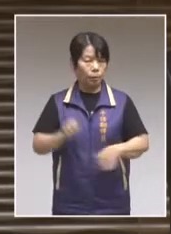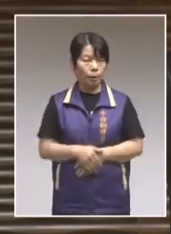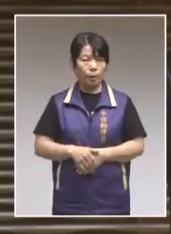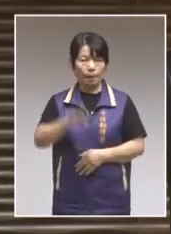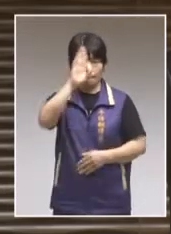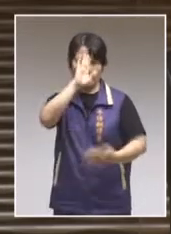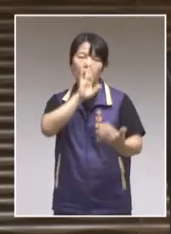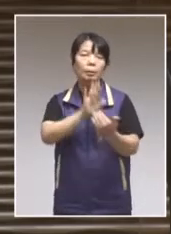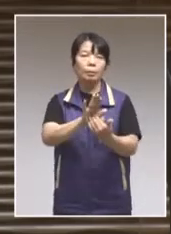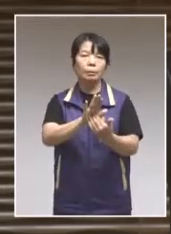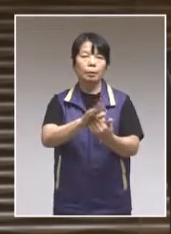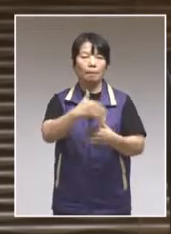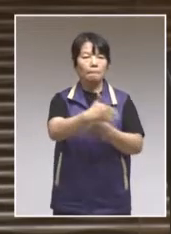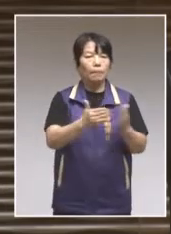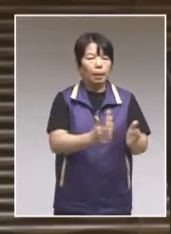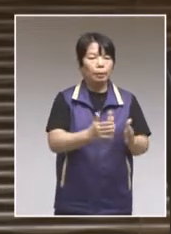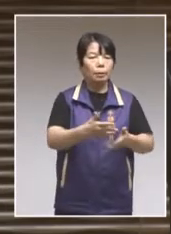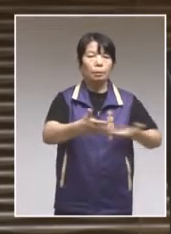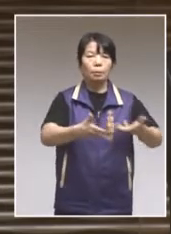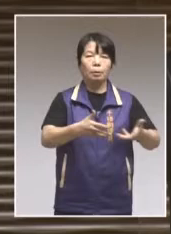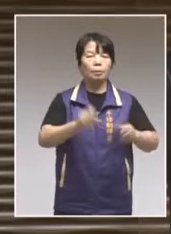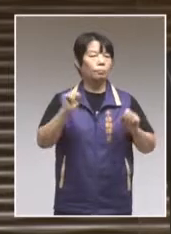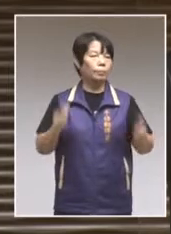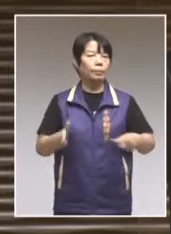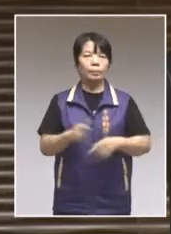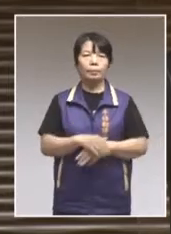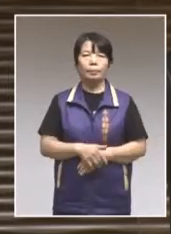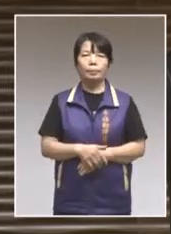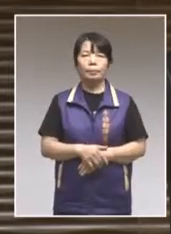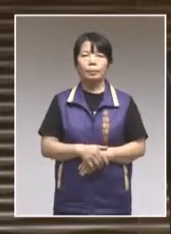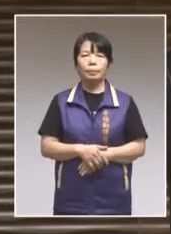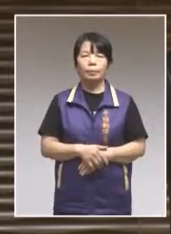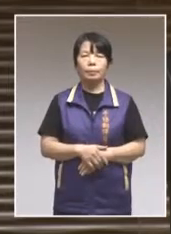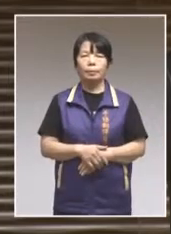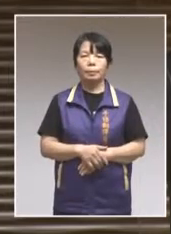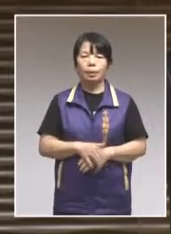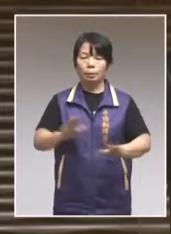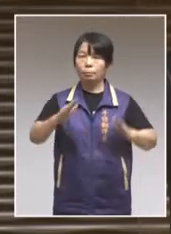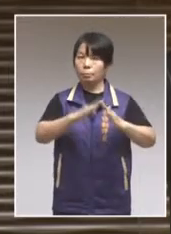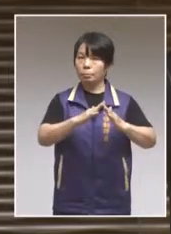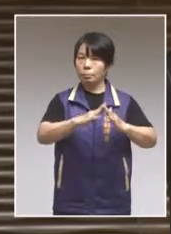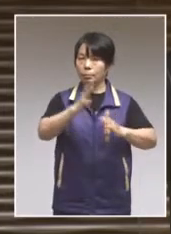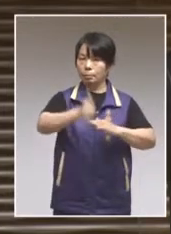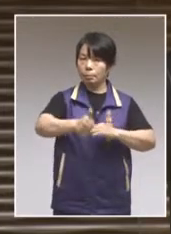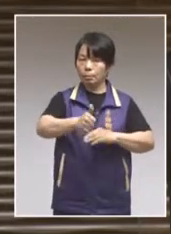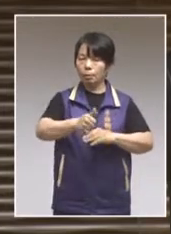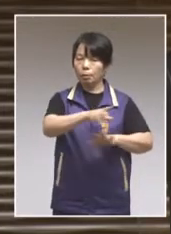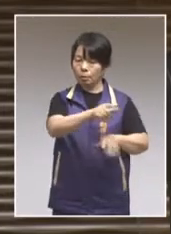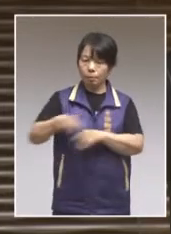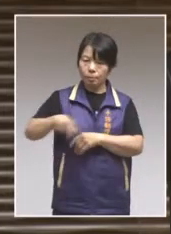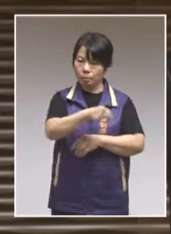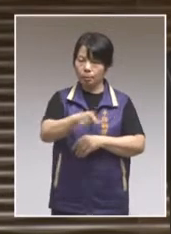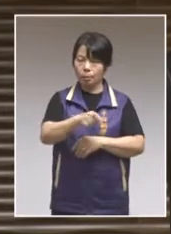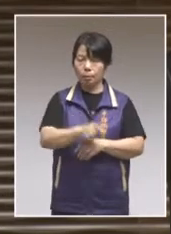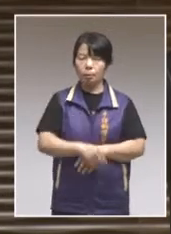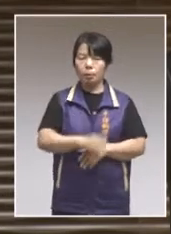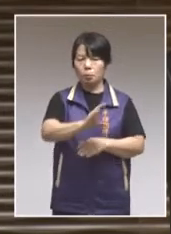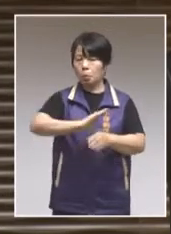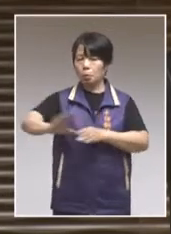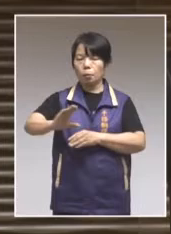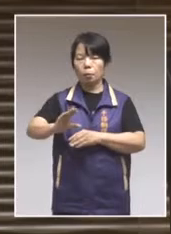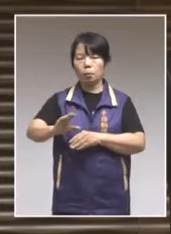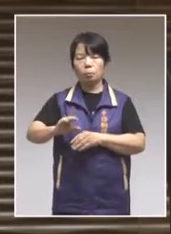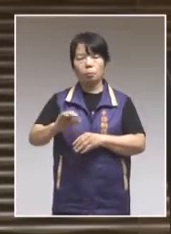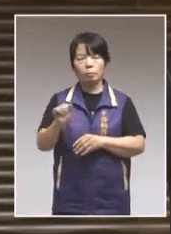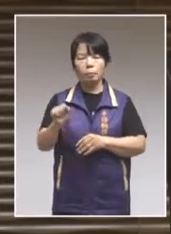情跟班级的事务是不太一样的，所以不宜透过家长之间的一个联系来传授这个部分，我们会